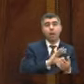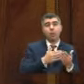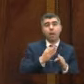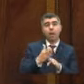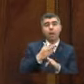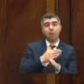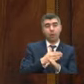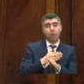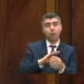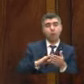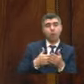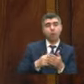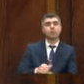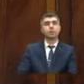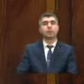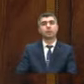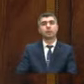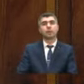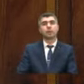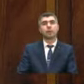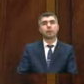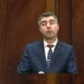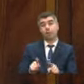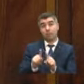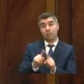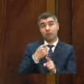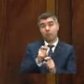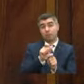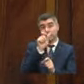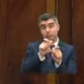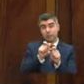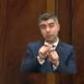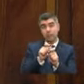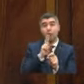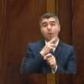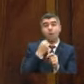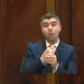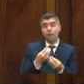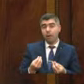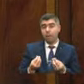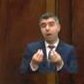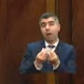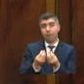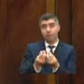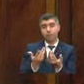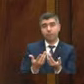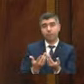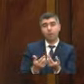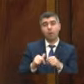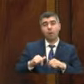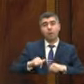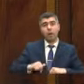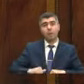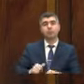ما قالوش هذيك الساعة، معليش أنا ميكو عليكم، ولكن الإخوان اللي كيقولوا هو حكومة التي شارك فيها الوزراء،